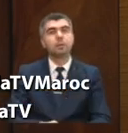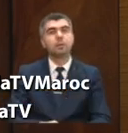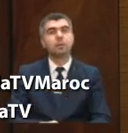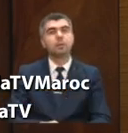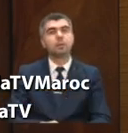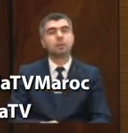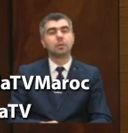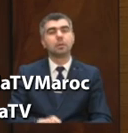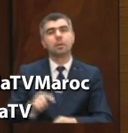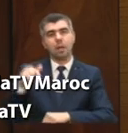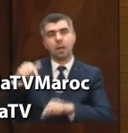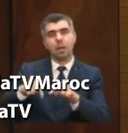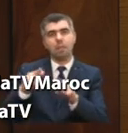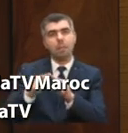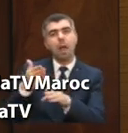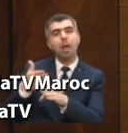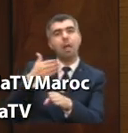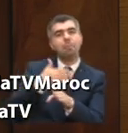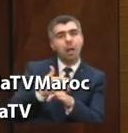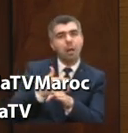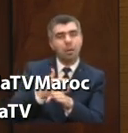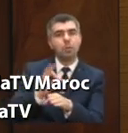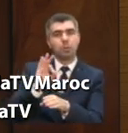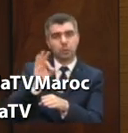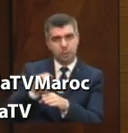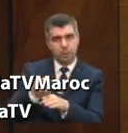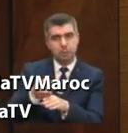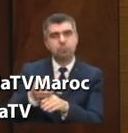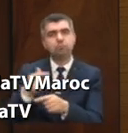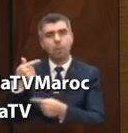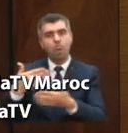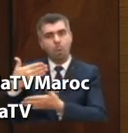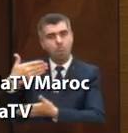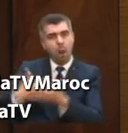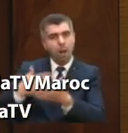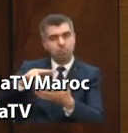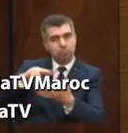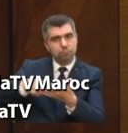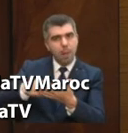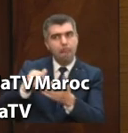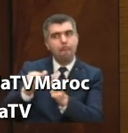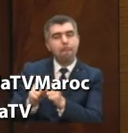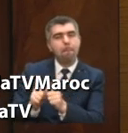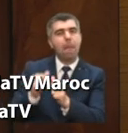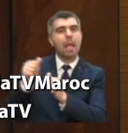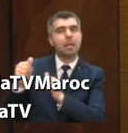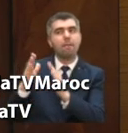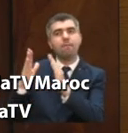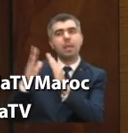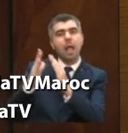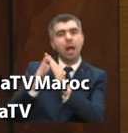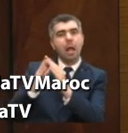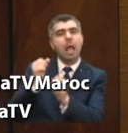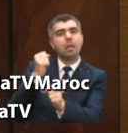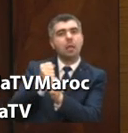بعطل إدارية قبل أوانها أو منحهم رخص استثنائية وتشجيع العمل عن بعد أو بالتناوب